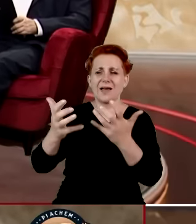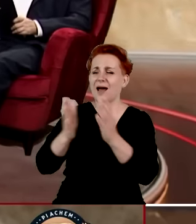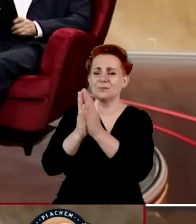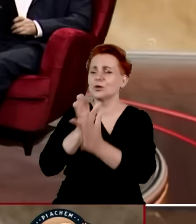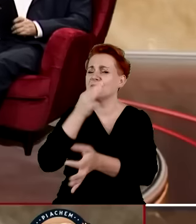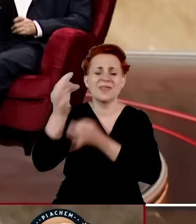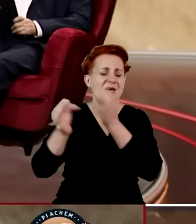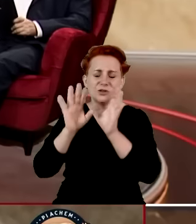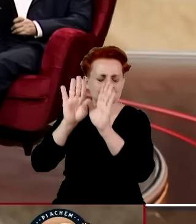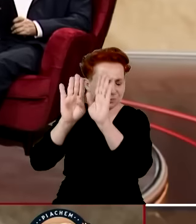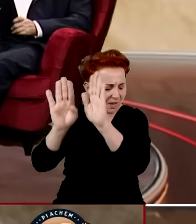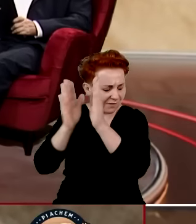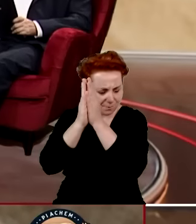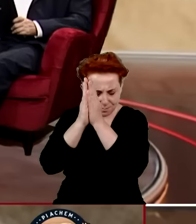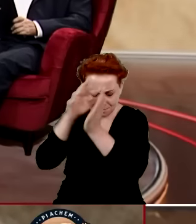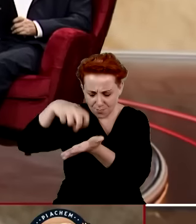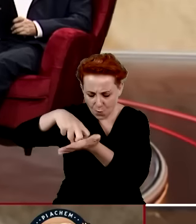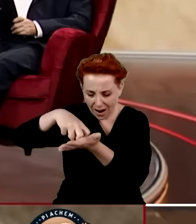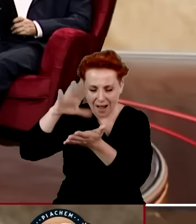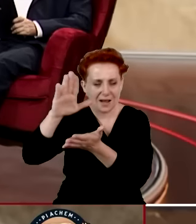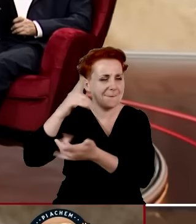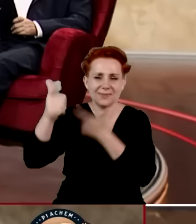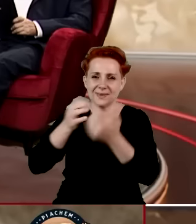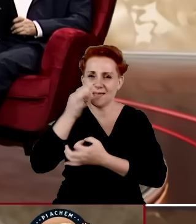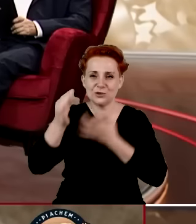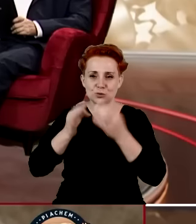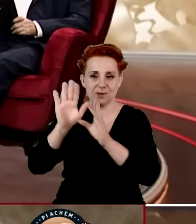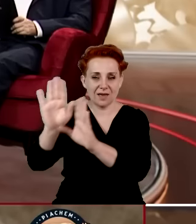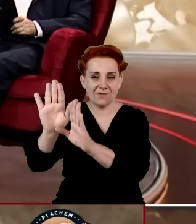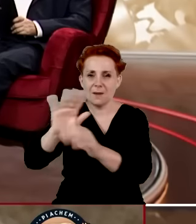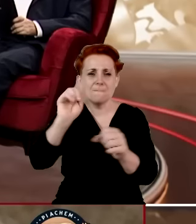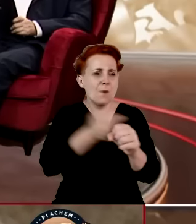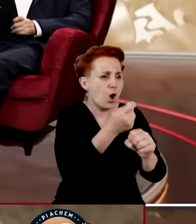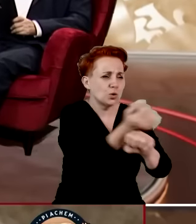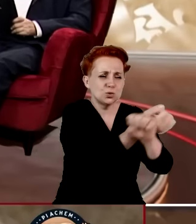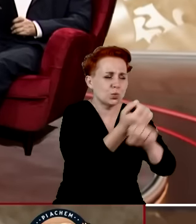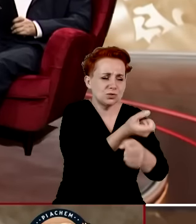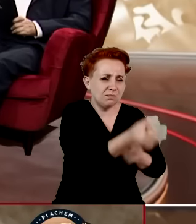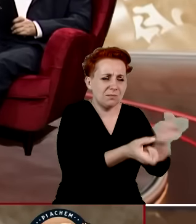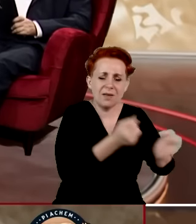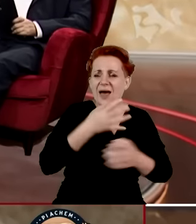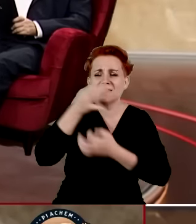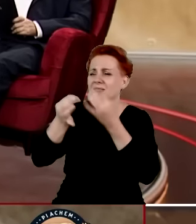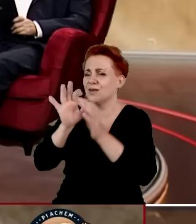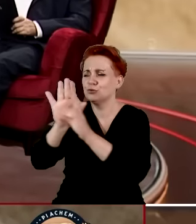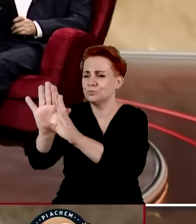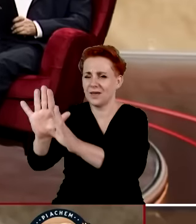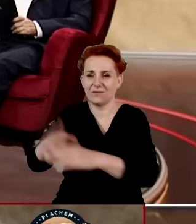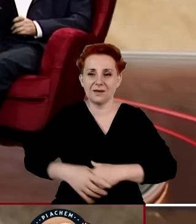Naprawdę, błagam, to morduj, trój, ale ale nie śpiewaj.